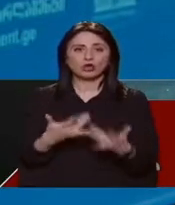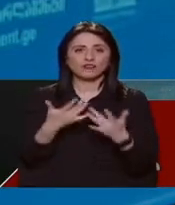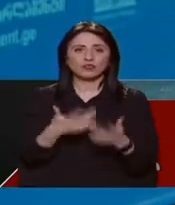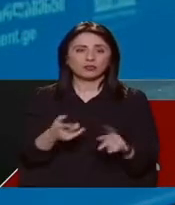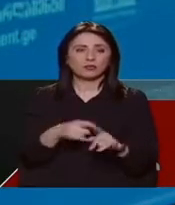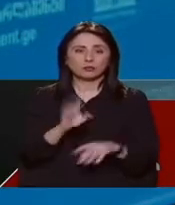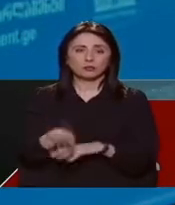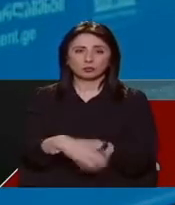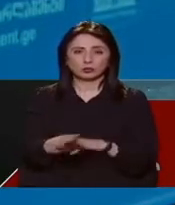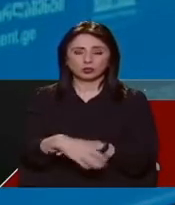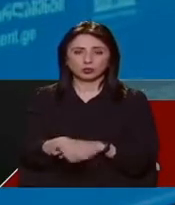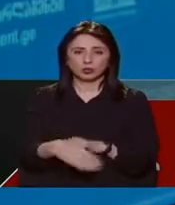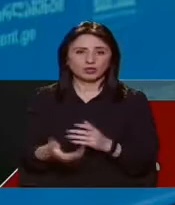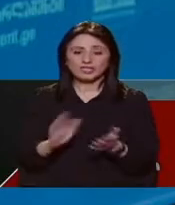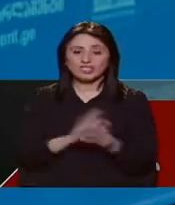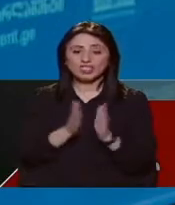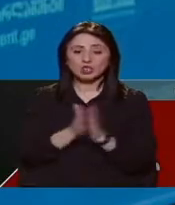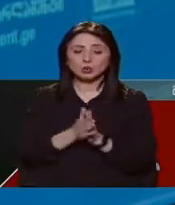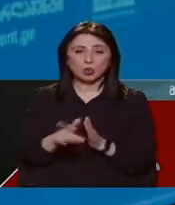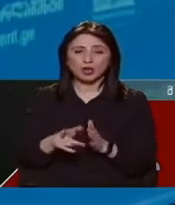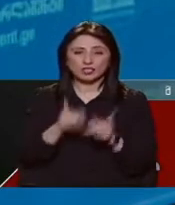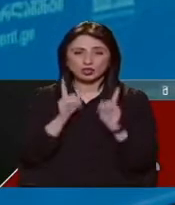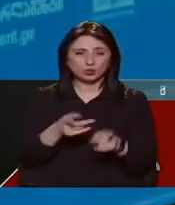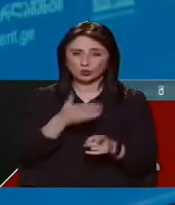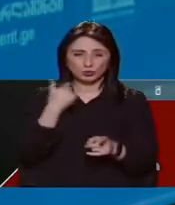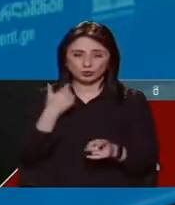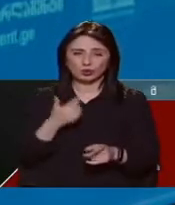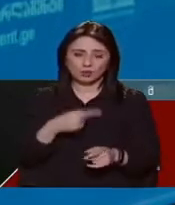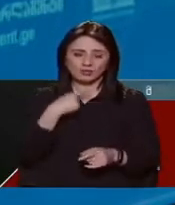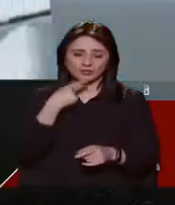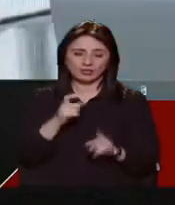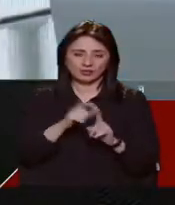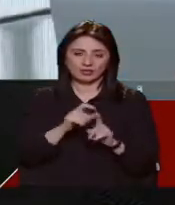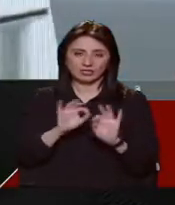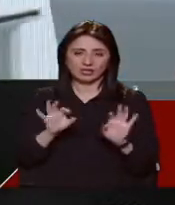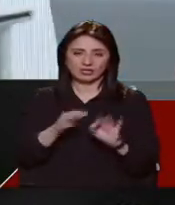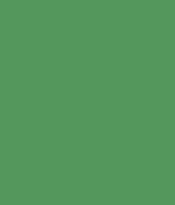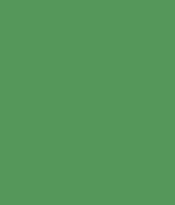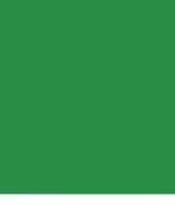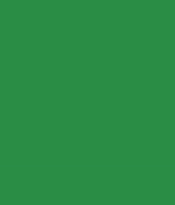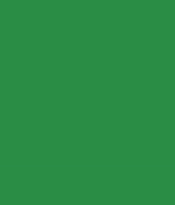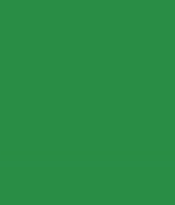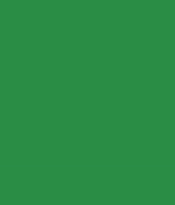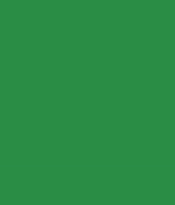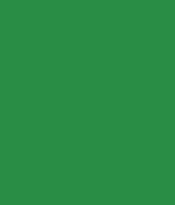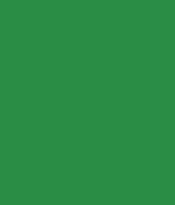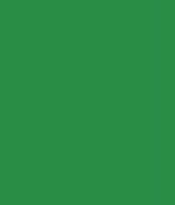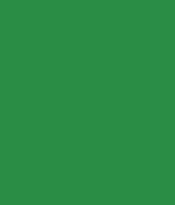მოთხოვნისთვის და არა მართლა სიტუაციის გარკვევის მცდელობა. ამის თქმა მინდოდა უბრალოდ ამ განცხადებით.